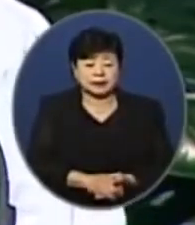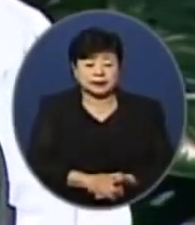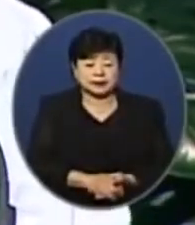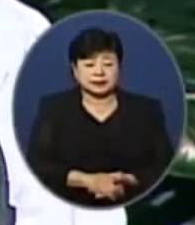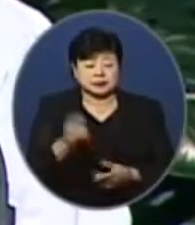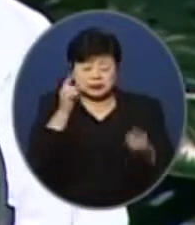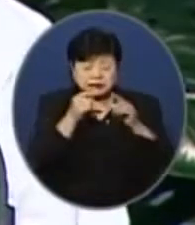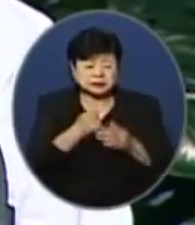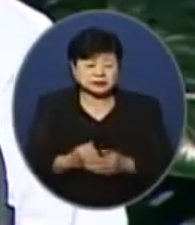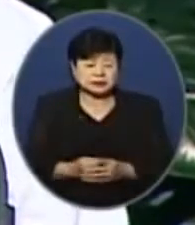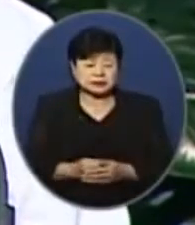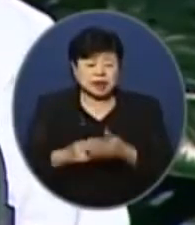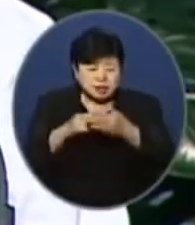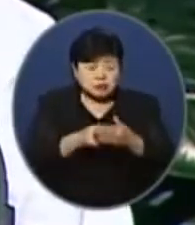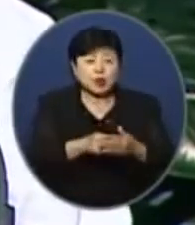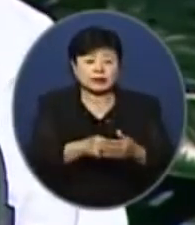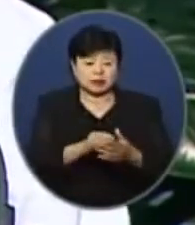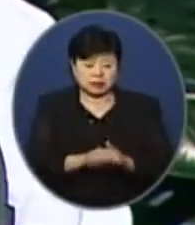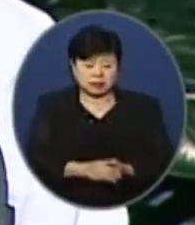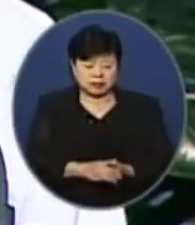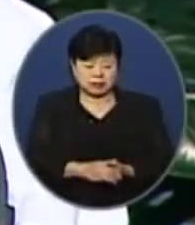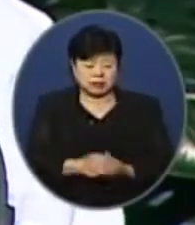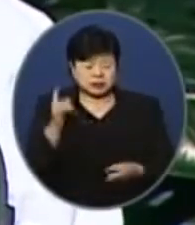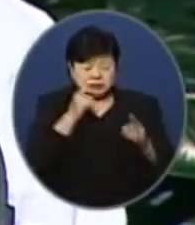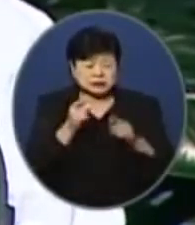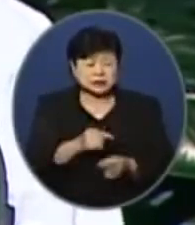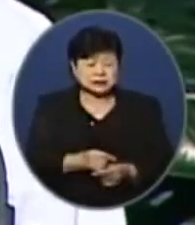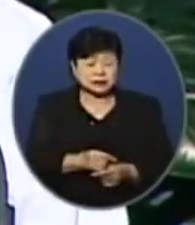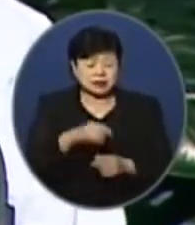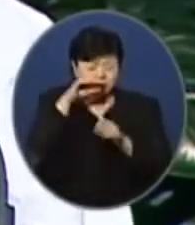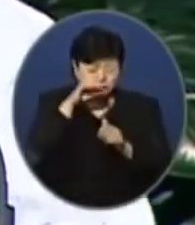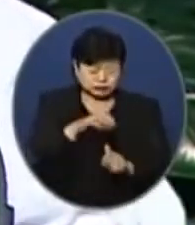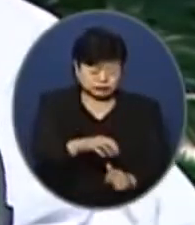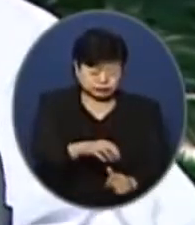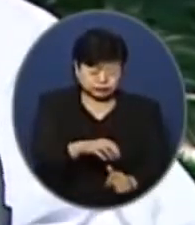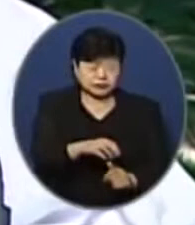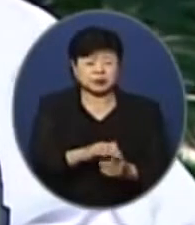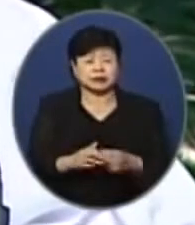이 상처를 어떻게 극복하느냐 하는 것입니다. 상처에 갇혀 있으면